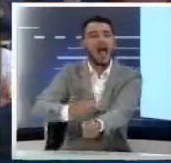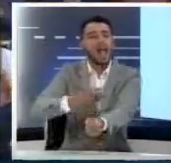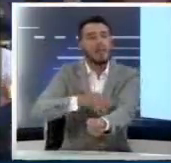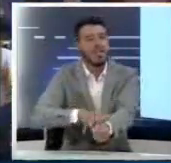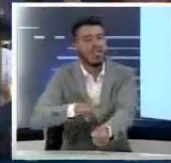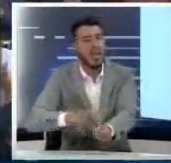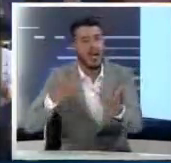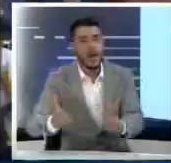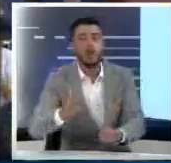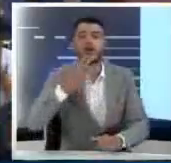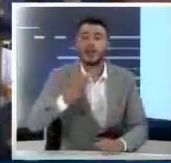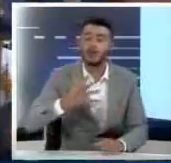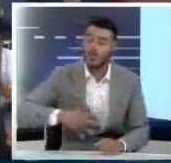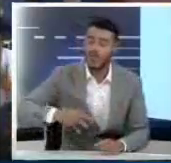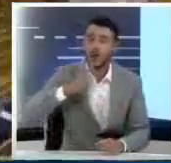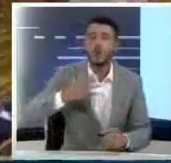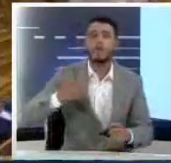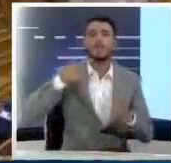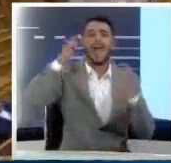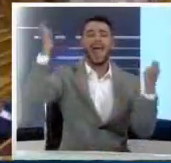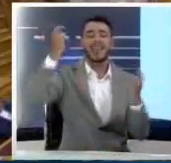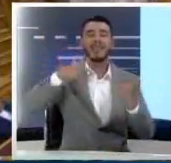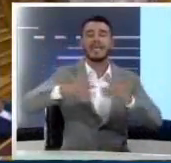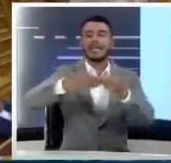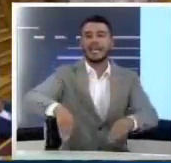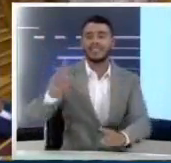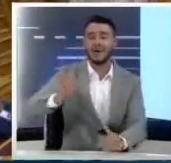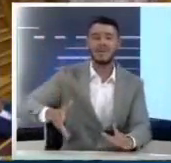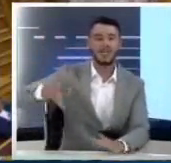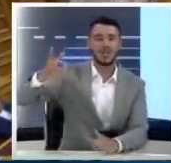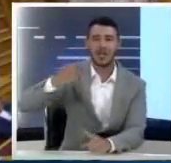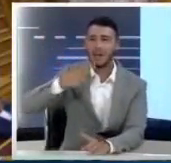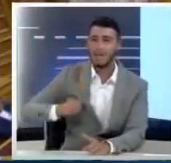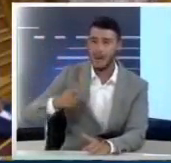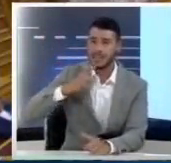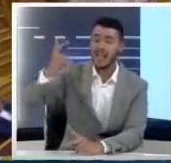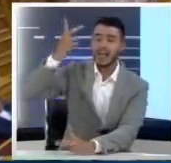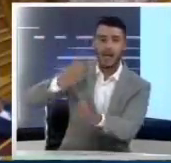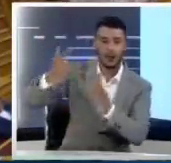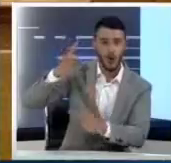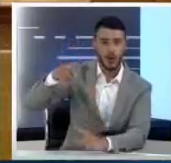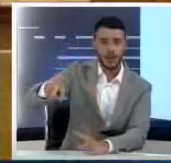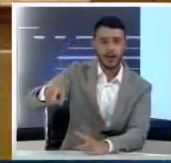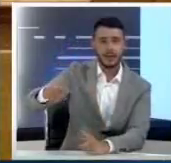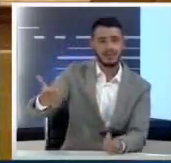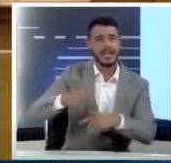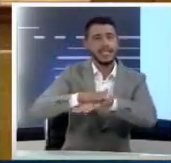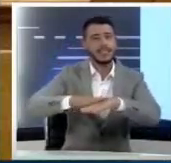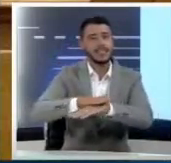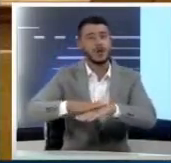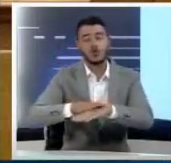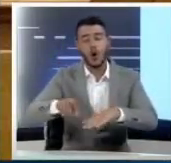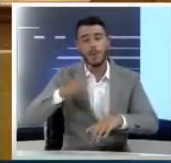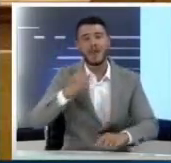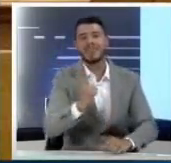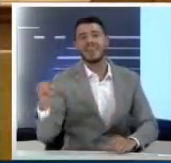μια υπερεθνική λύση. Μας λέτε, κύριο Μητσοτάκη, ότι δεν είσαστε με τον Όρμπαν. Πρέπει να σας πω ότι δεν του κάνατε τη μούρη κρέα